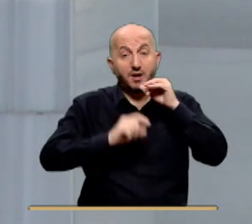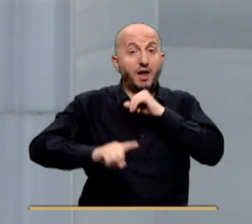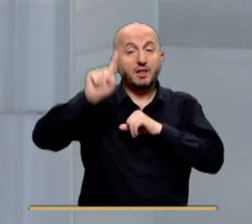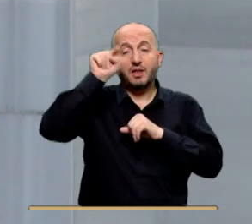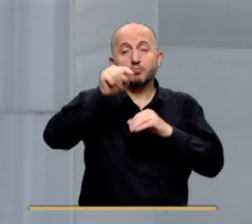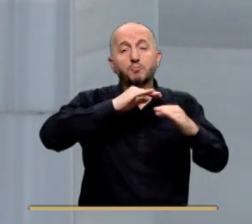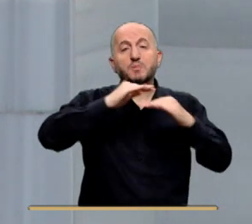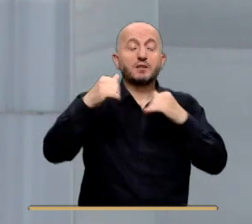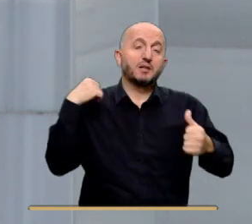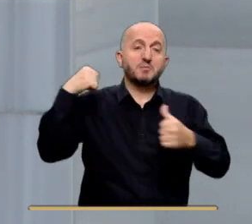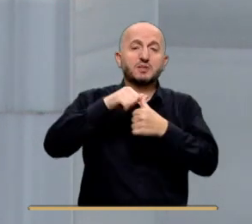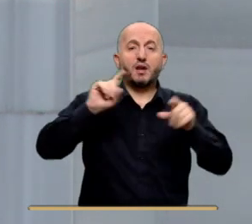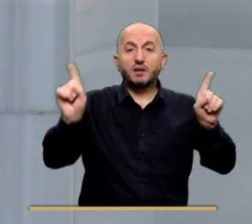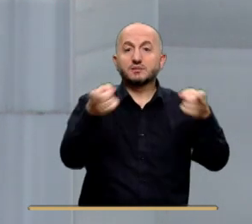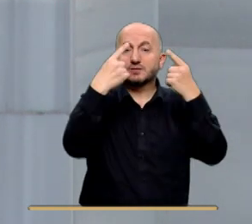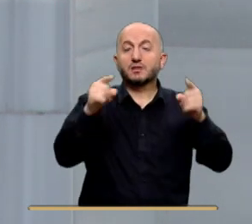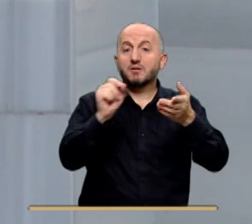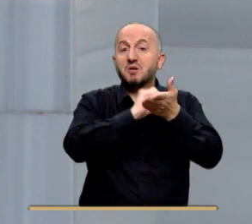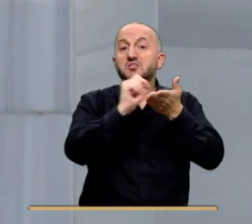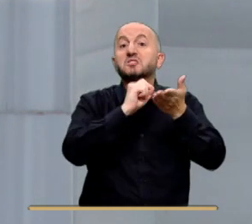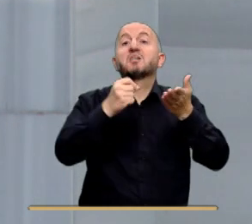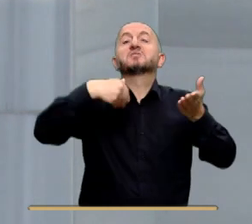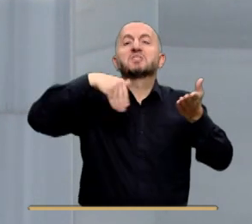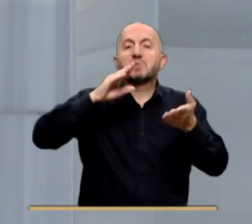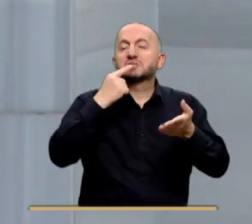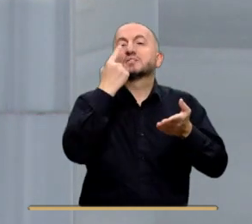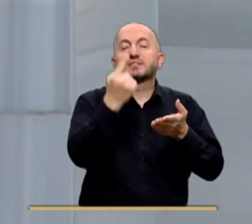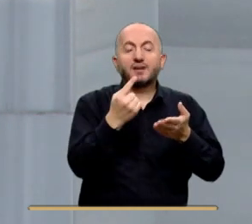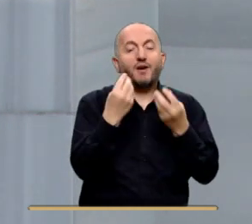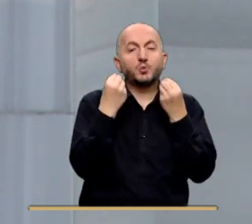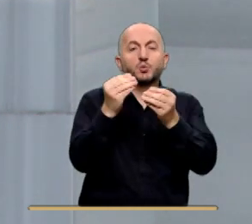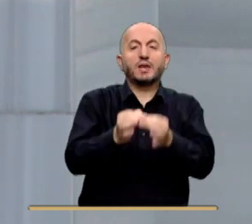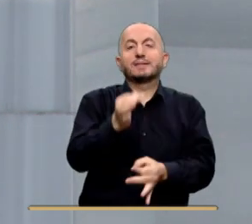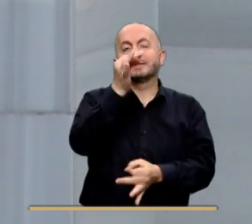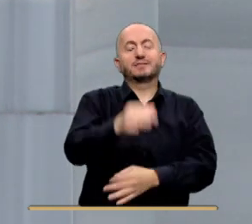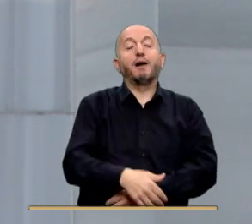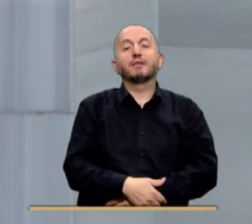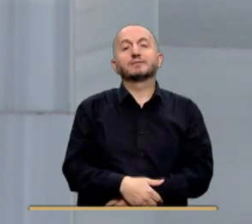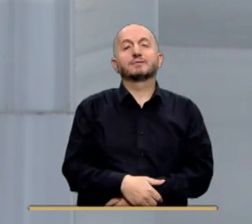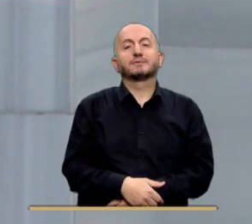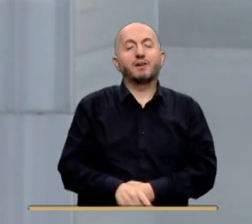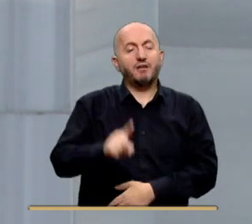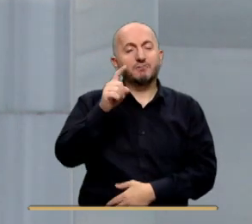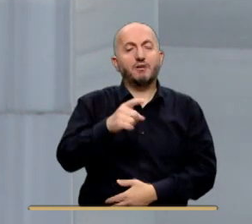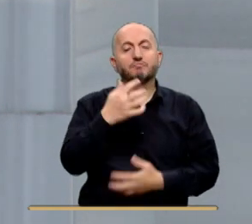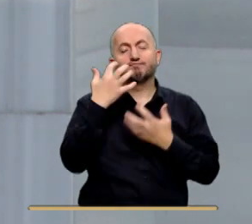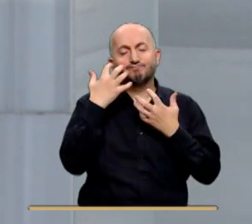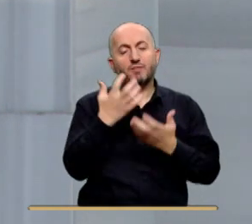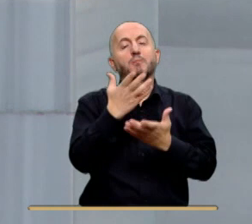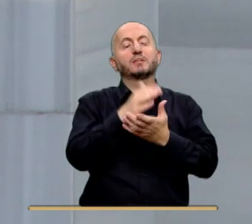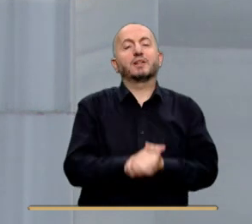bu millete bir daha İstiklal Marşı yazdırmasın diyen o güzel insan, Allah gani gani rahmet